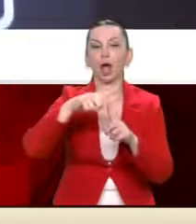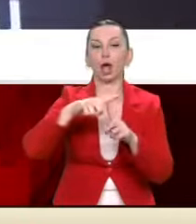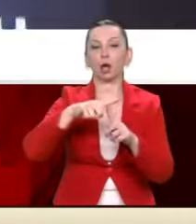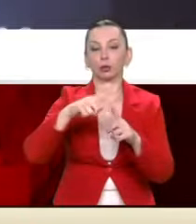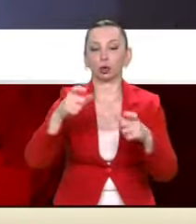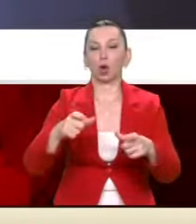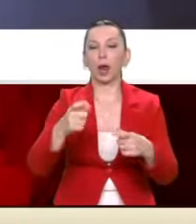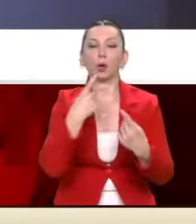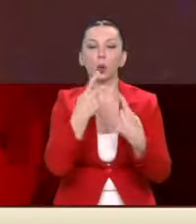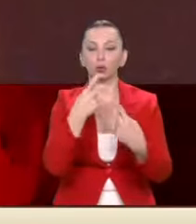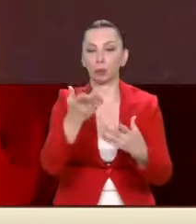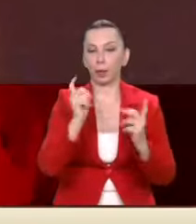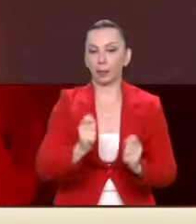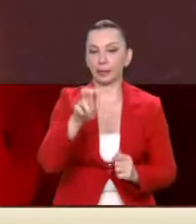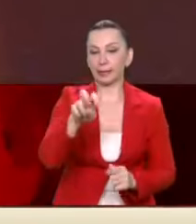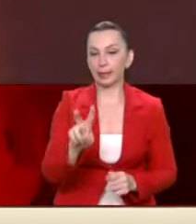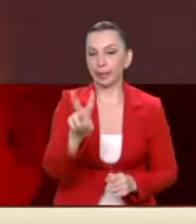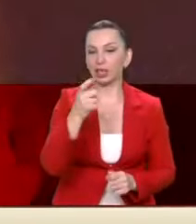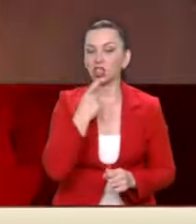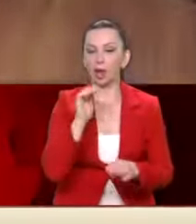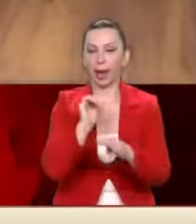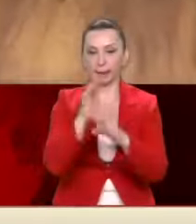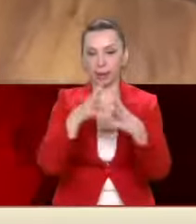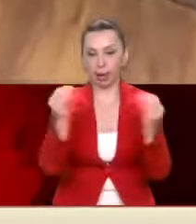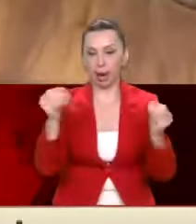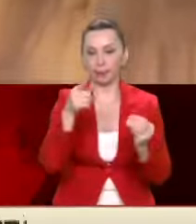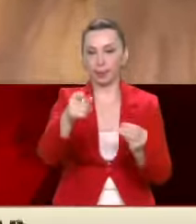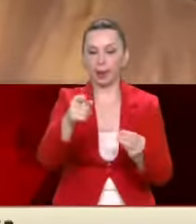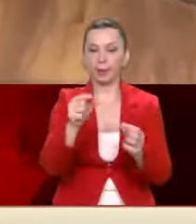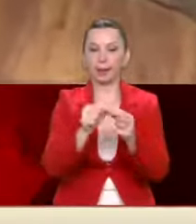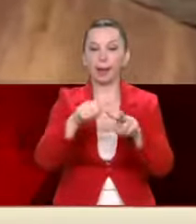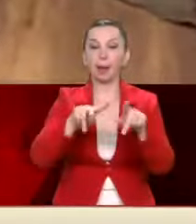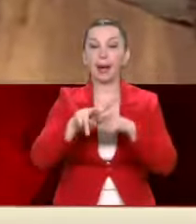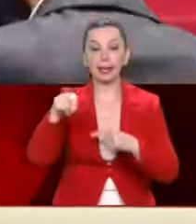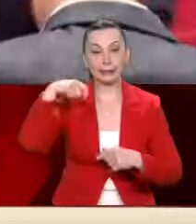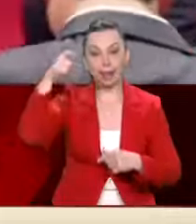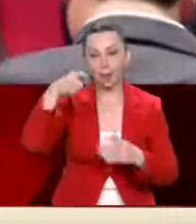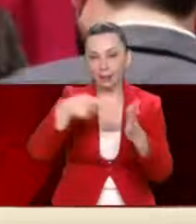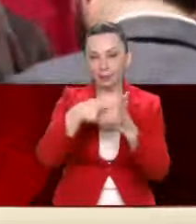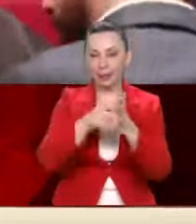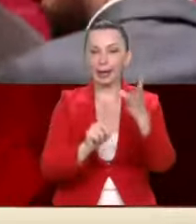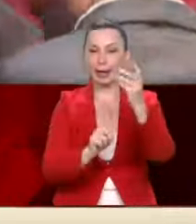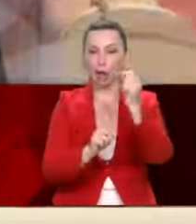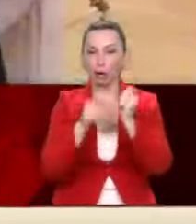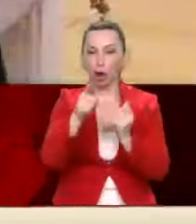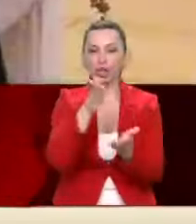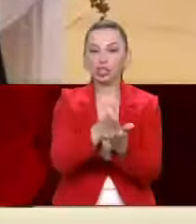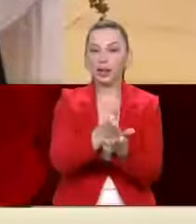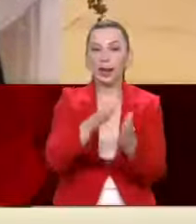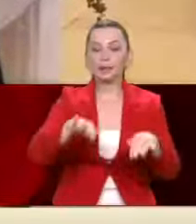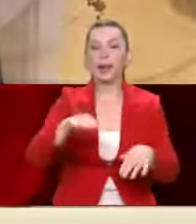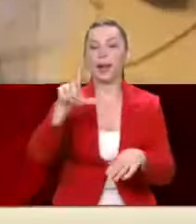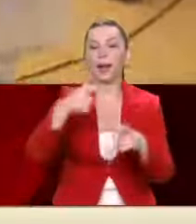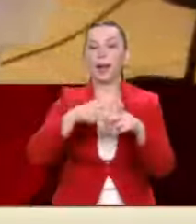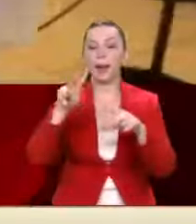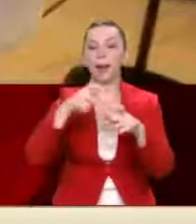daha olabilseydi. 87 yaşında hayatını kaybeden Bay Sinema lakaplı İnanoğlu'nun cenaze töreni Levent